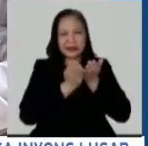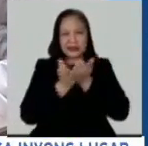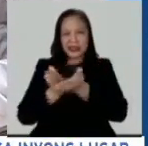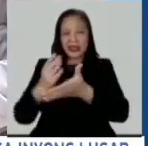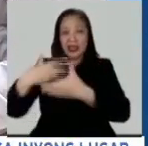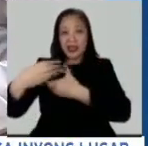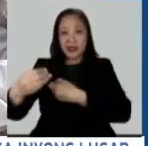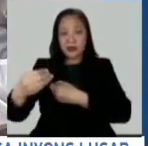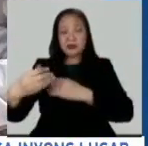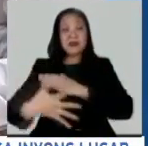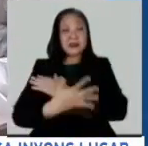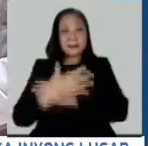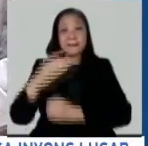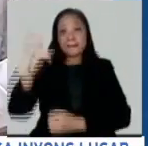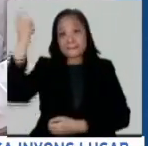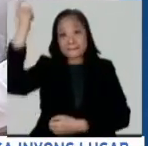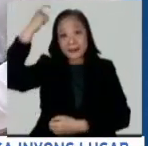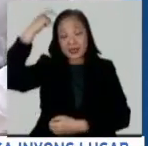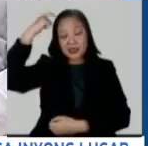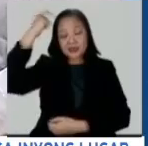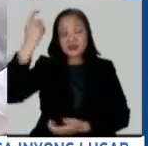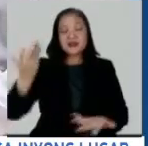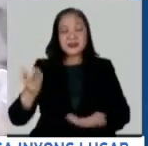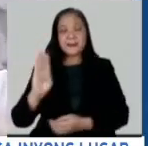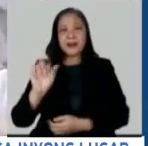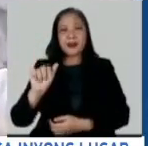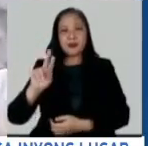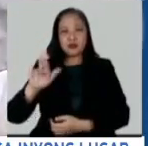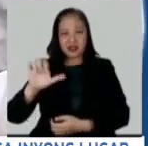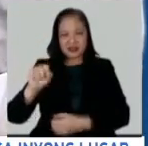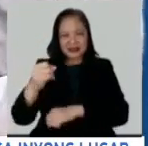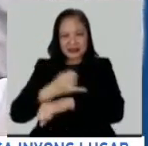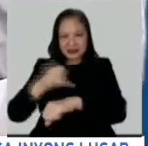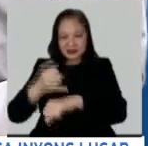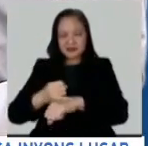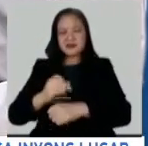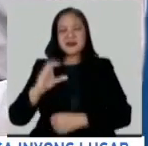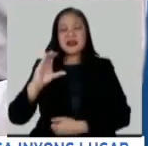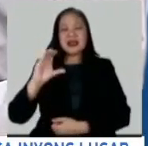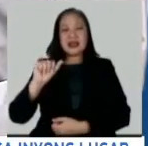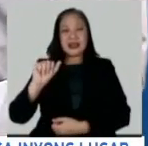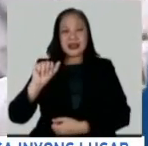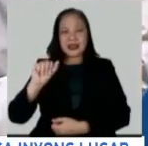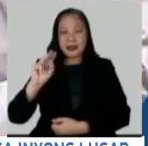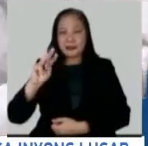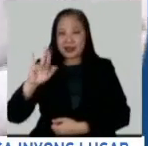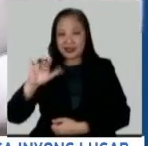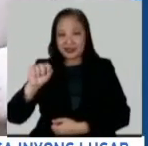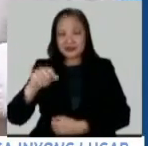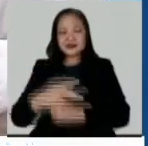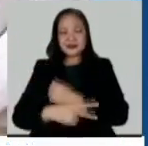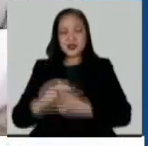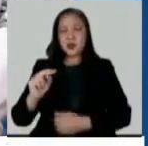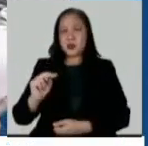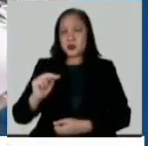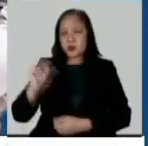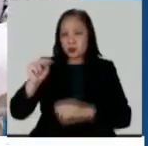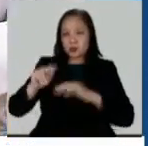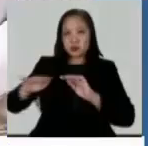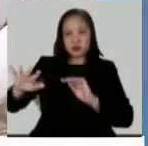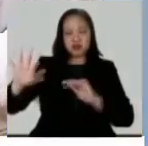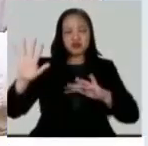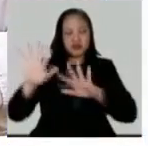Batanes, dyan sa may Babuyan Group of Islands, Camarines Provinces, maging sa may northern coast ng Isla ng